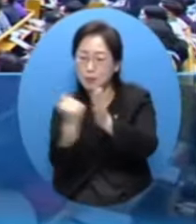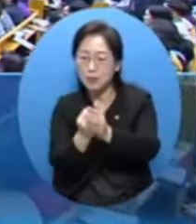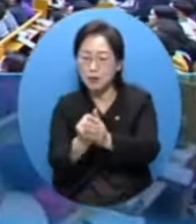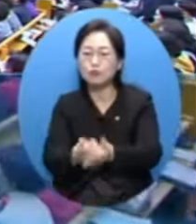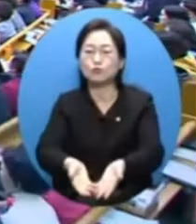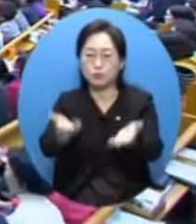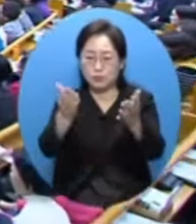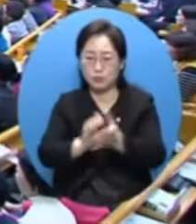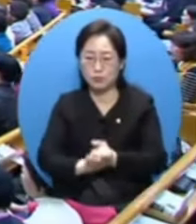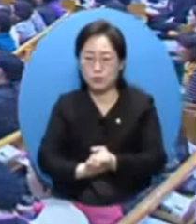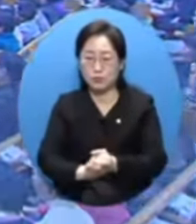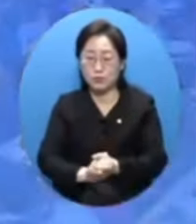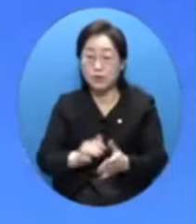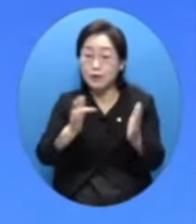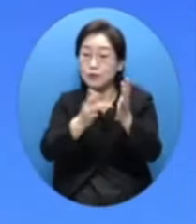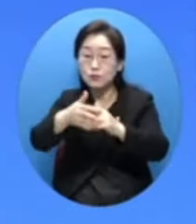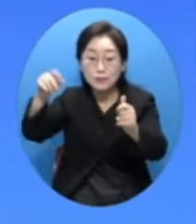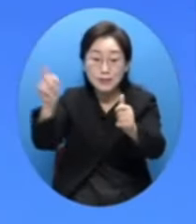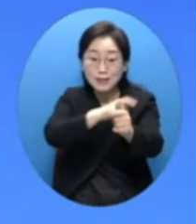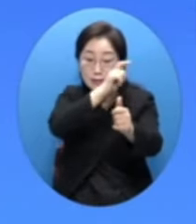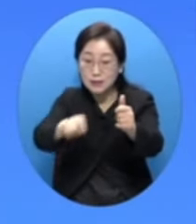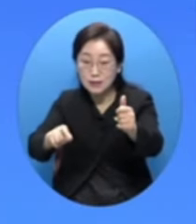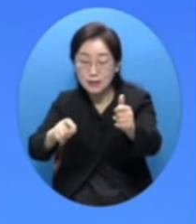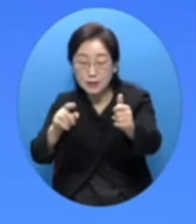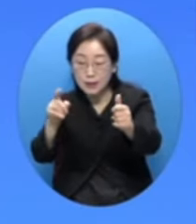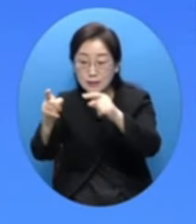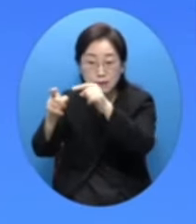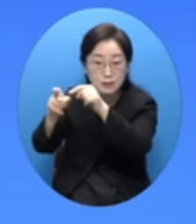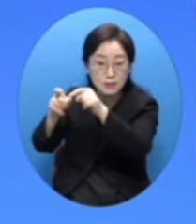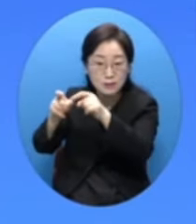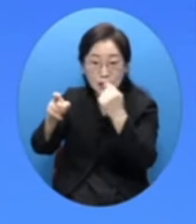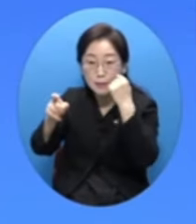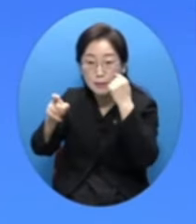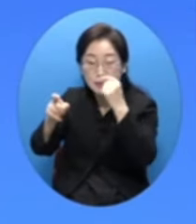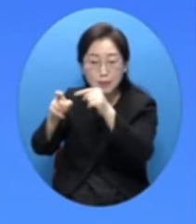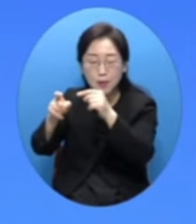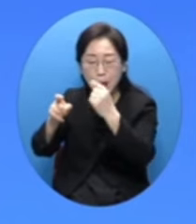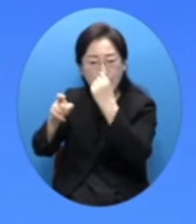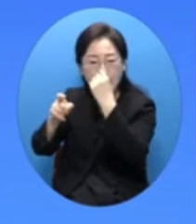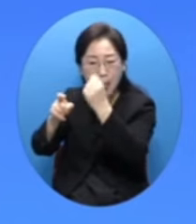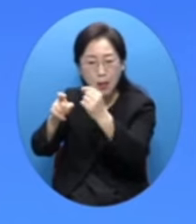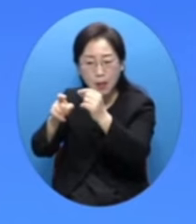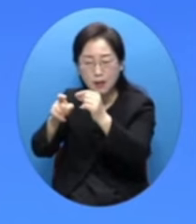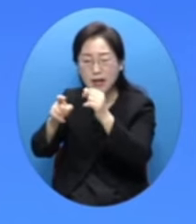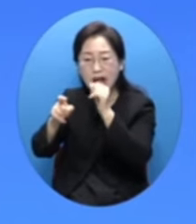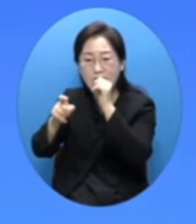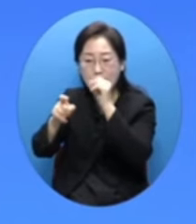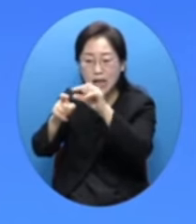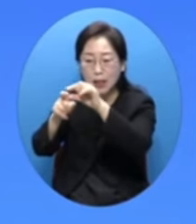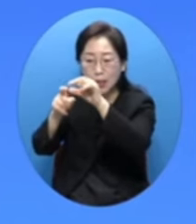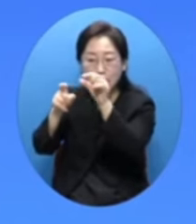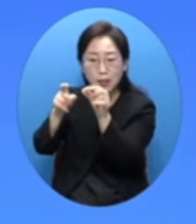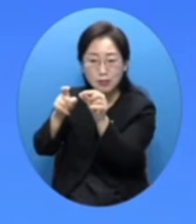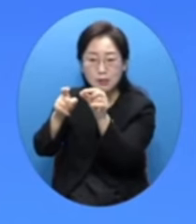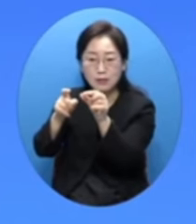예수님을 때린 채찍에 끝에이 새고 창이 가까지 탁 붙어 있어서 또 뼈조각이 붙어